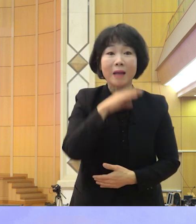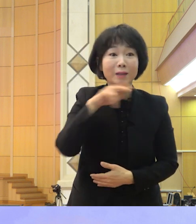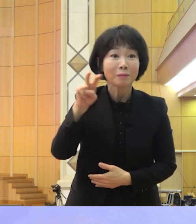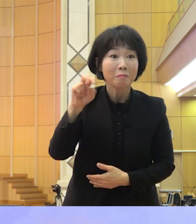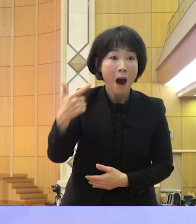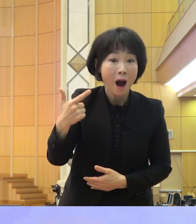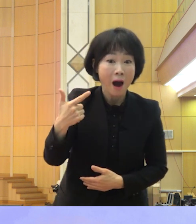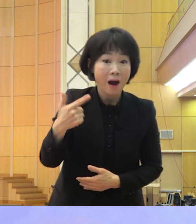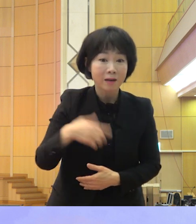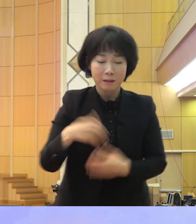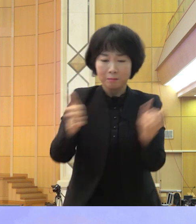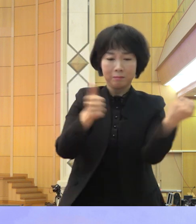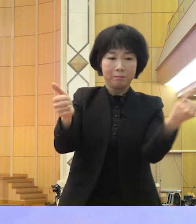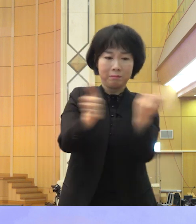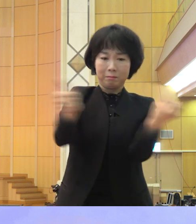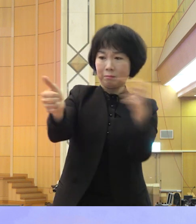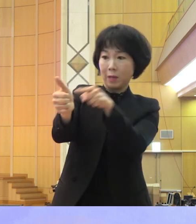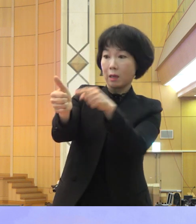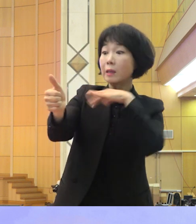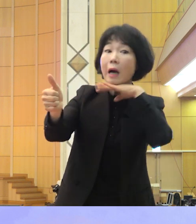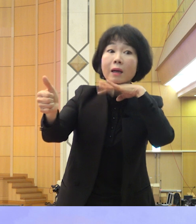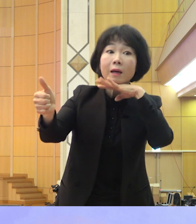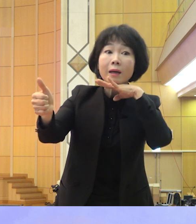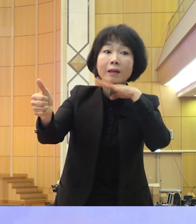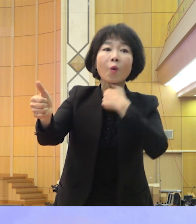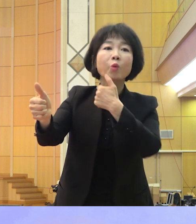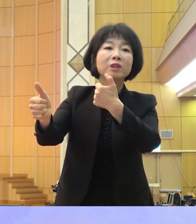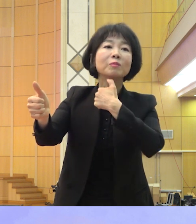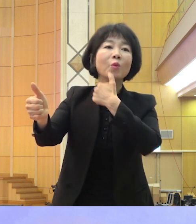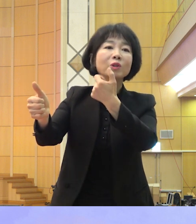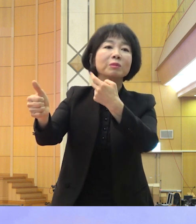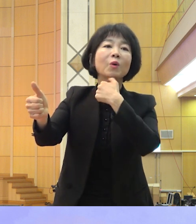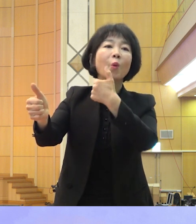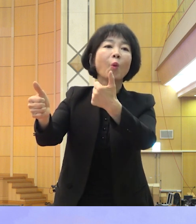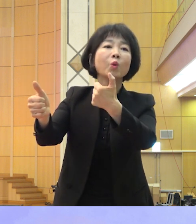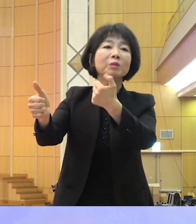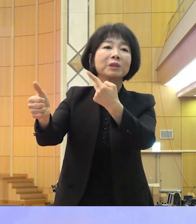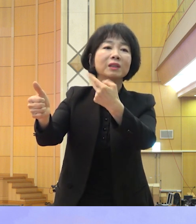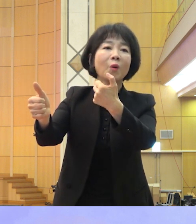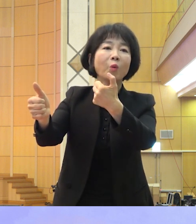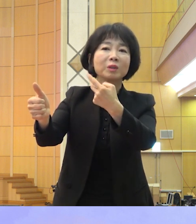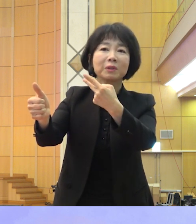그 신랑이 나이가 52세입니다.